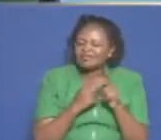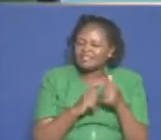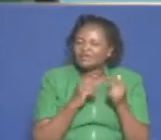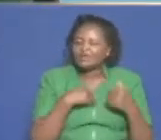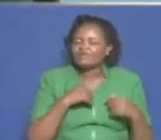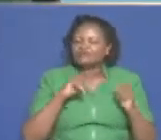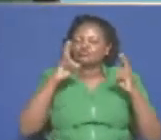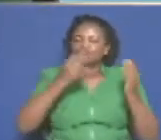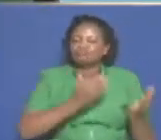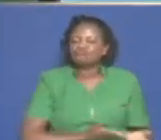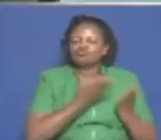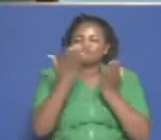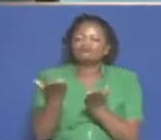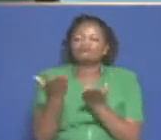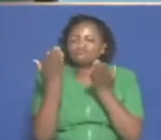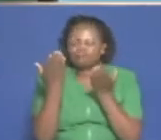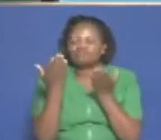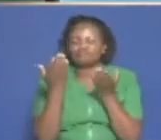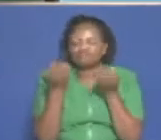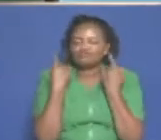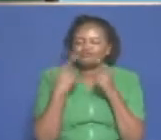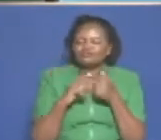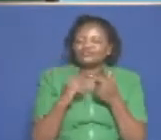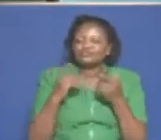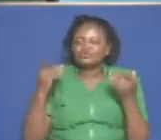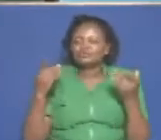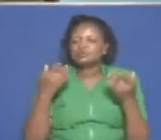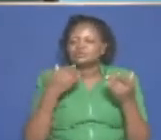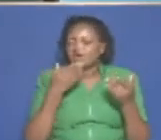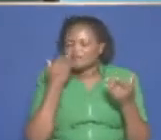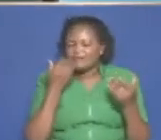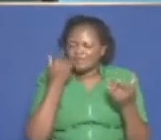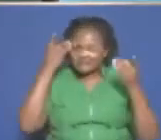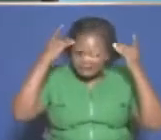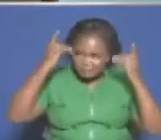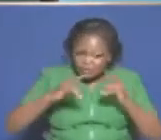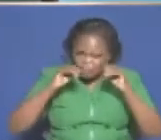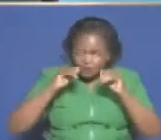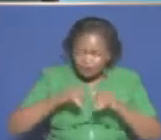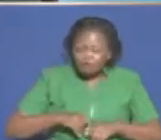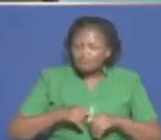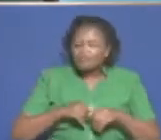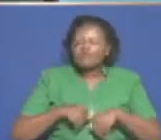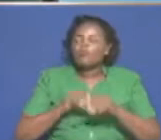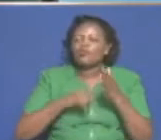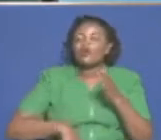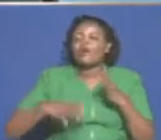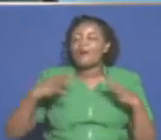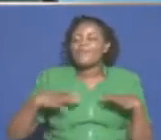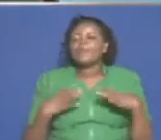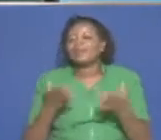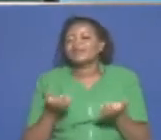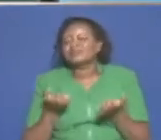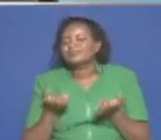vigumu pengine kuelewa, na hivyo basi kutoa uamuzi bora kwa kuzingatia kile ambacho wananchi, ama kitakuwa bora kwa wananchi.